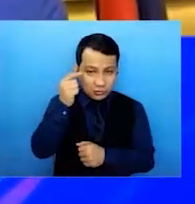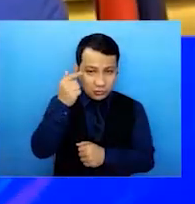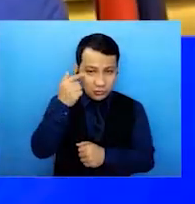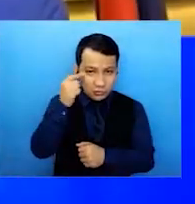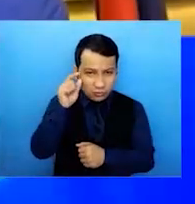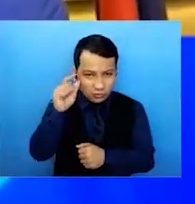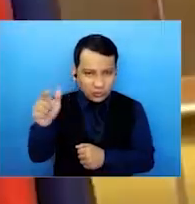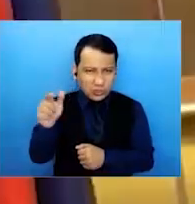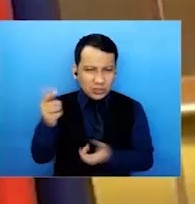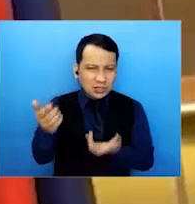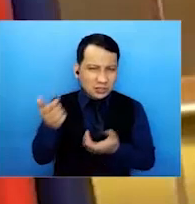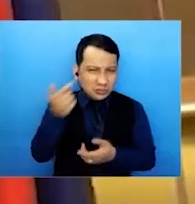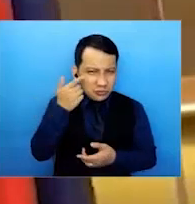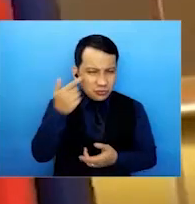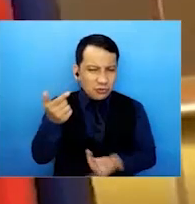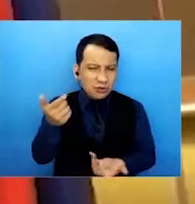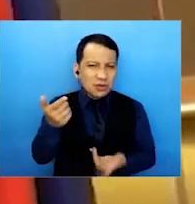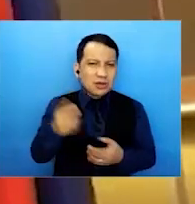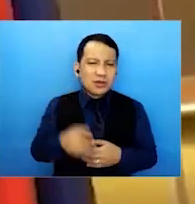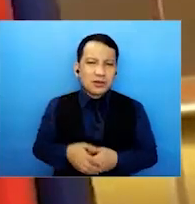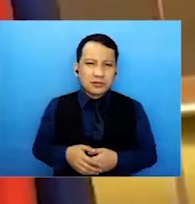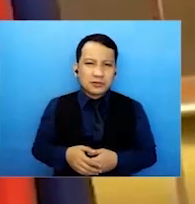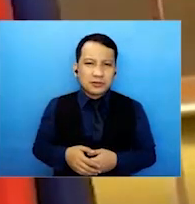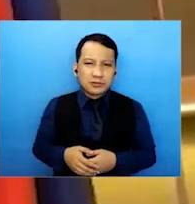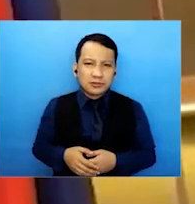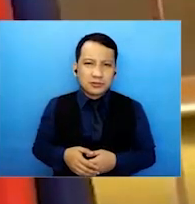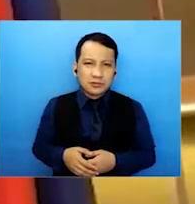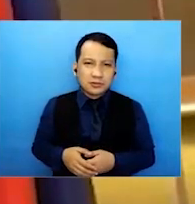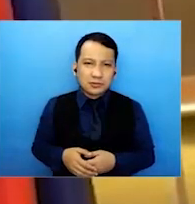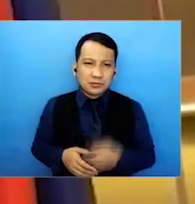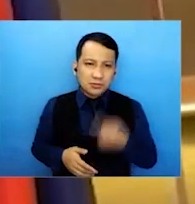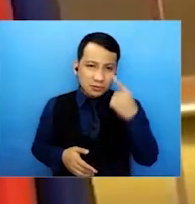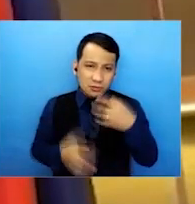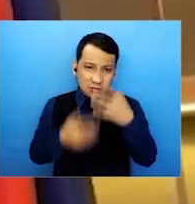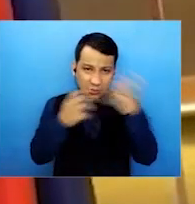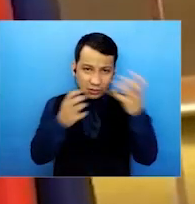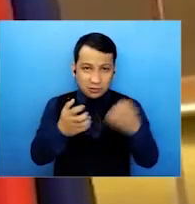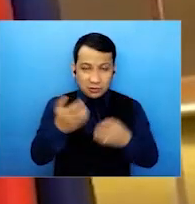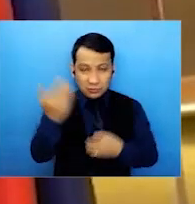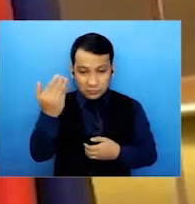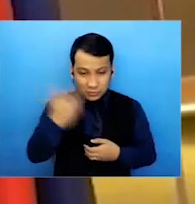darating sa ganito? Talaga nagalit ang Pangulo sa akin na ibinulgar ko